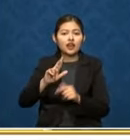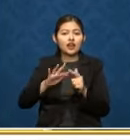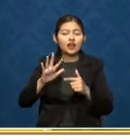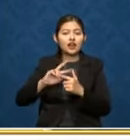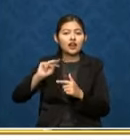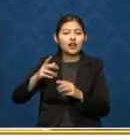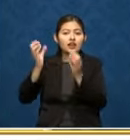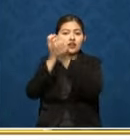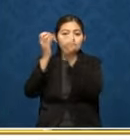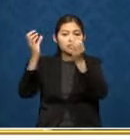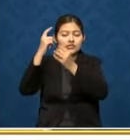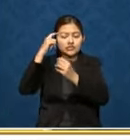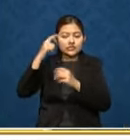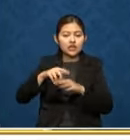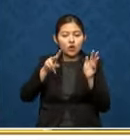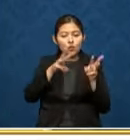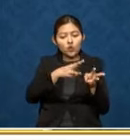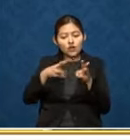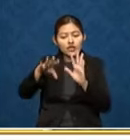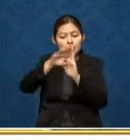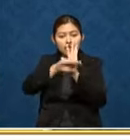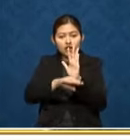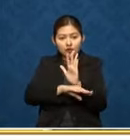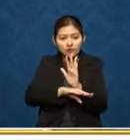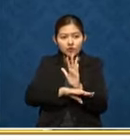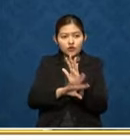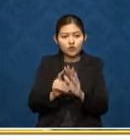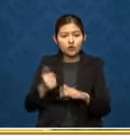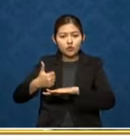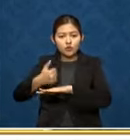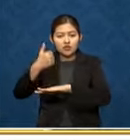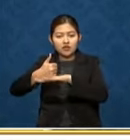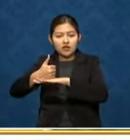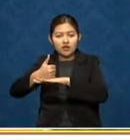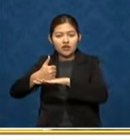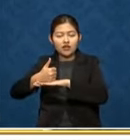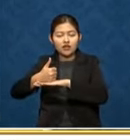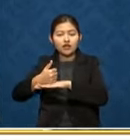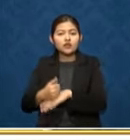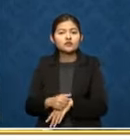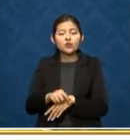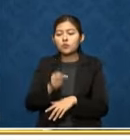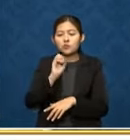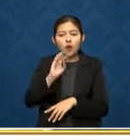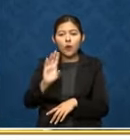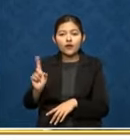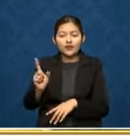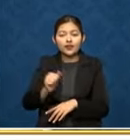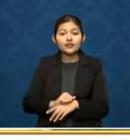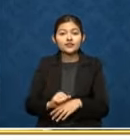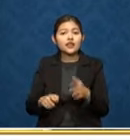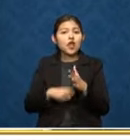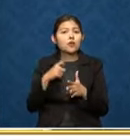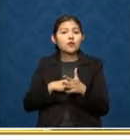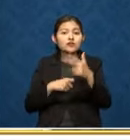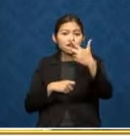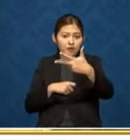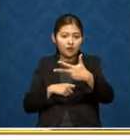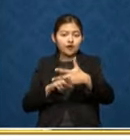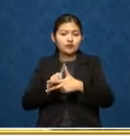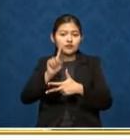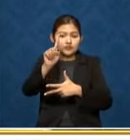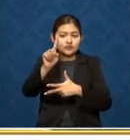เกิดการครอบงำกระบวนการร่างรัฐธรรมนูญโดยชนชั้นนำโดยมีการอ้างสาเหตุ 3ข้อครับข้อ